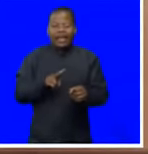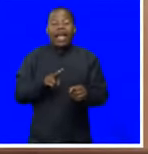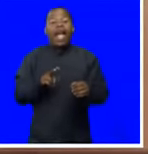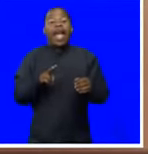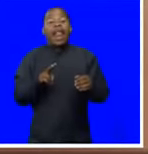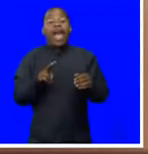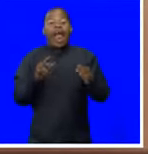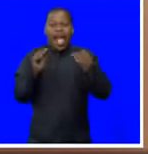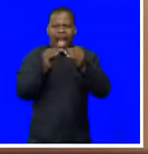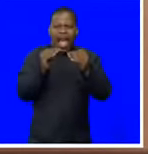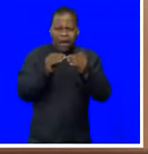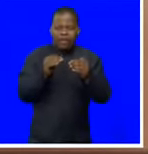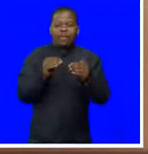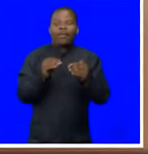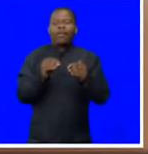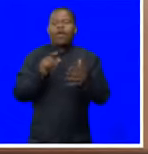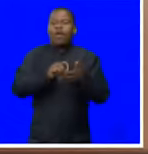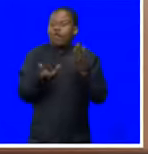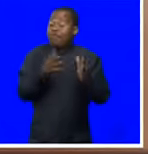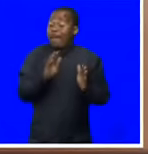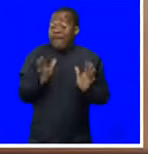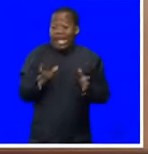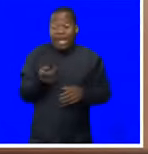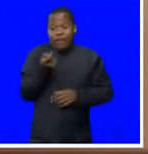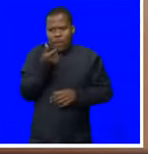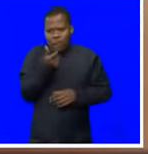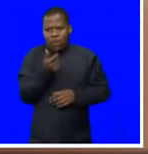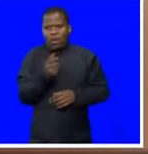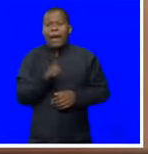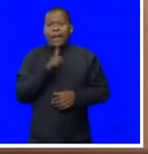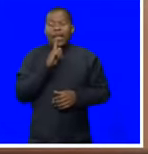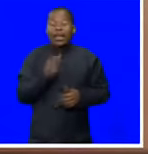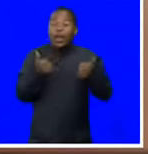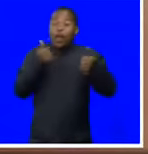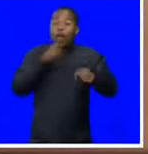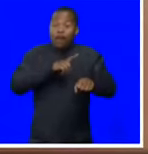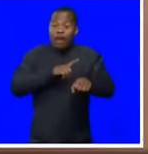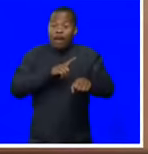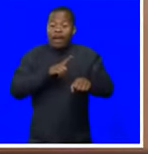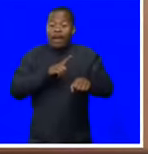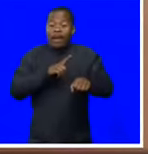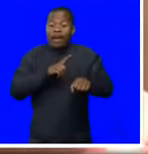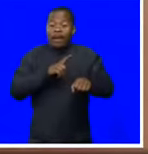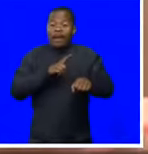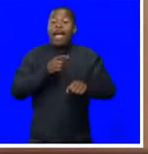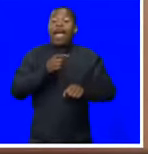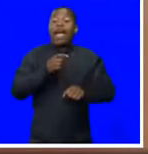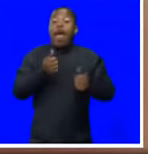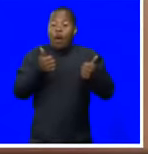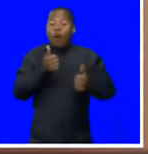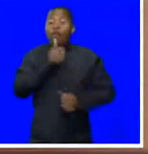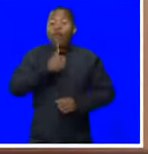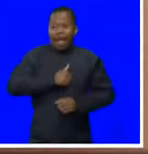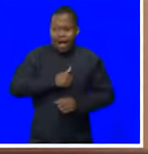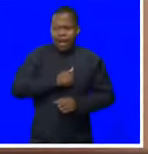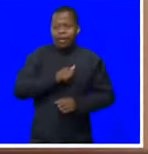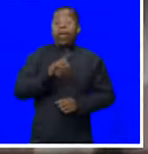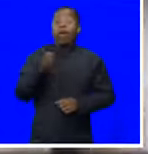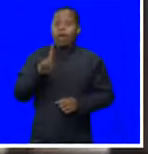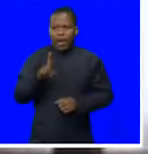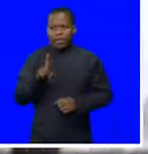lendlu inhlanhla kutsi lesilingi ayika uphiki lomlilo kube uphikile ngakushe kwaze befika khona